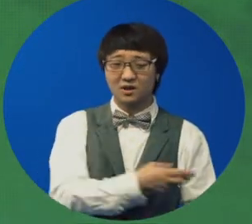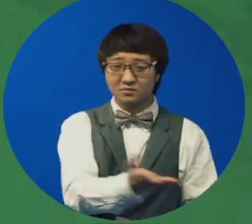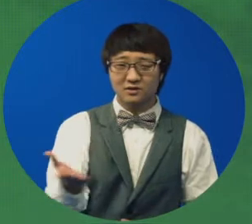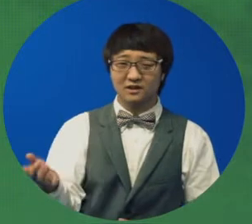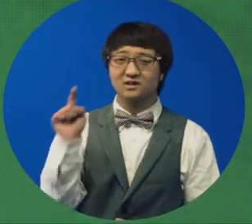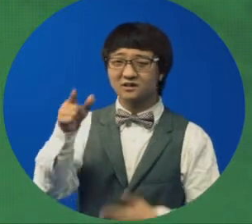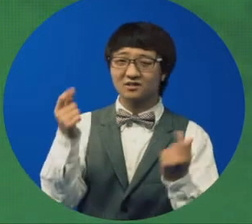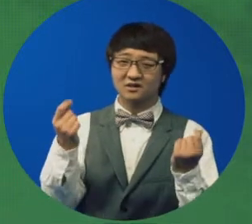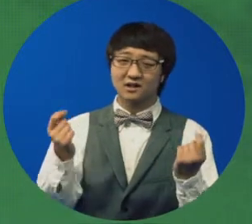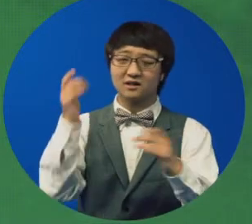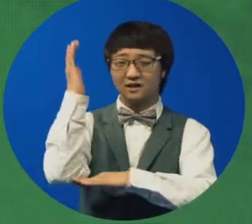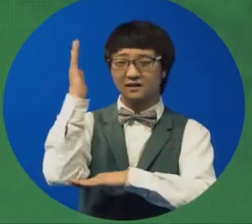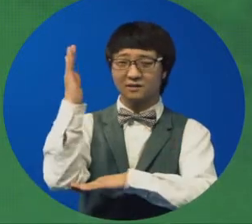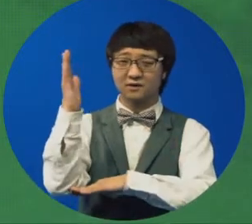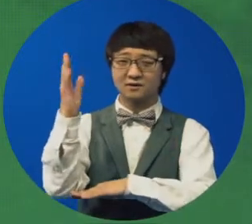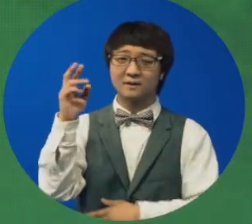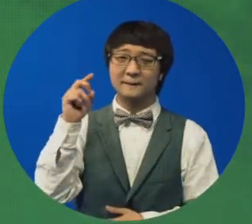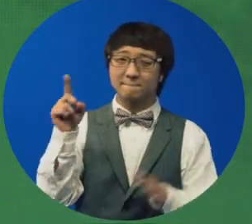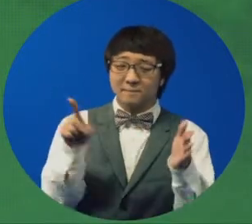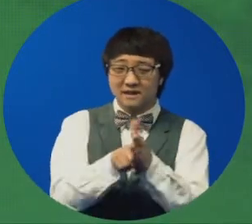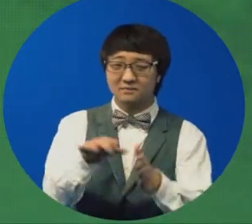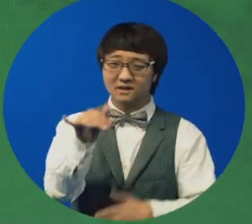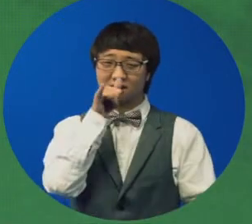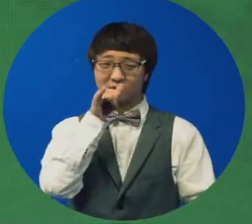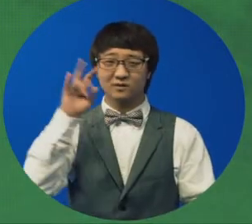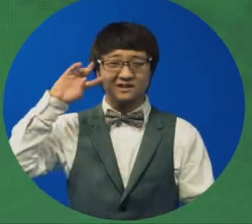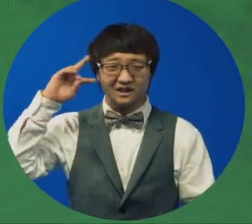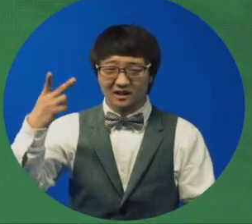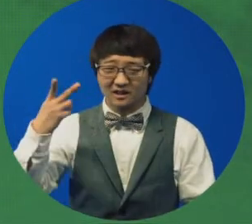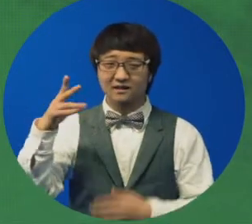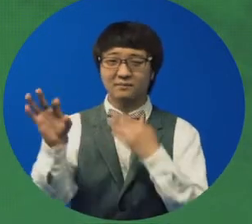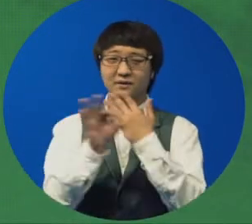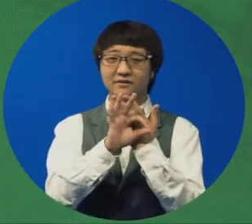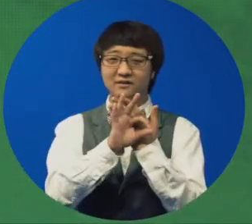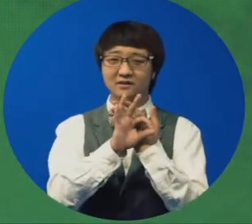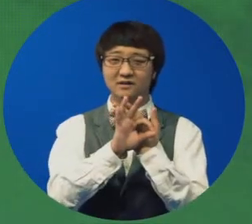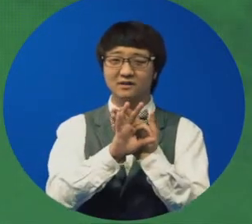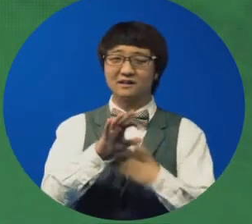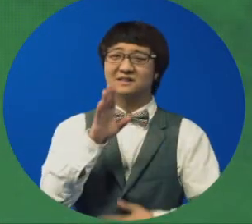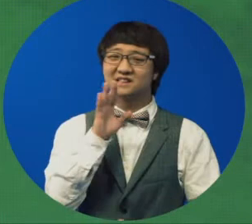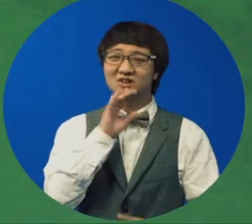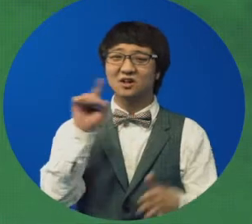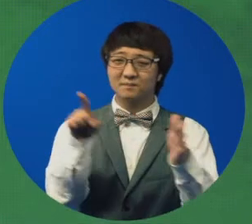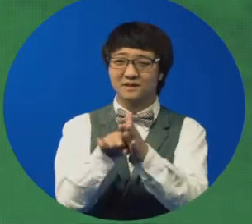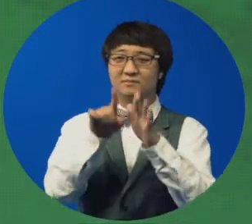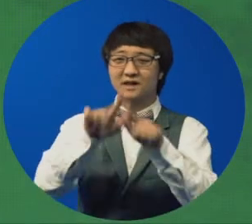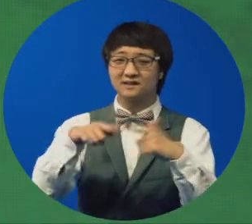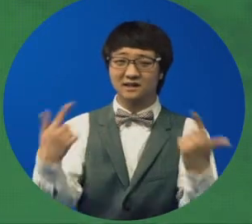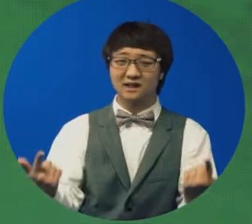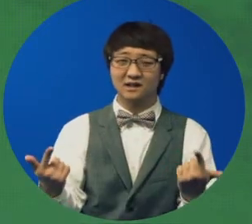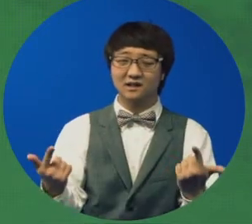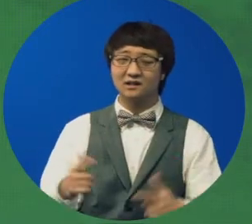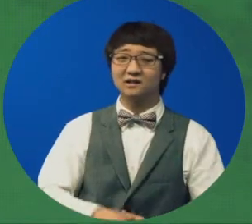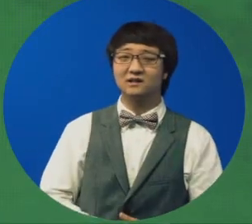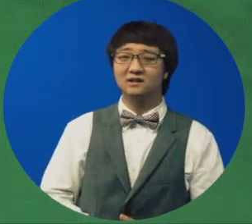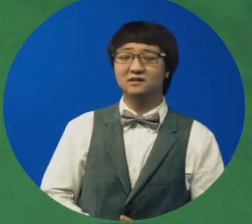이야기하며 여러분들 속에 믿음이 있다고 착각했다면 그것이 진정한 믿음이 아니라는 것을 인정해야